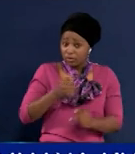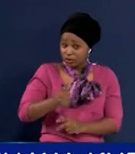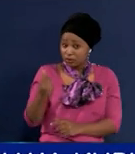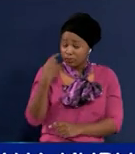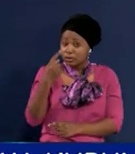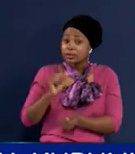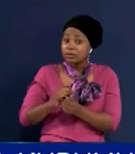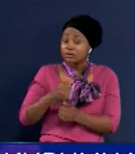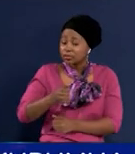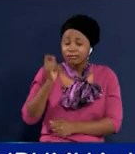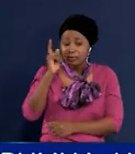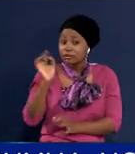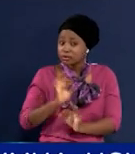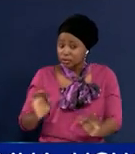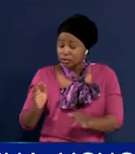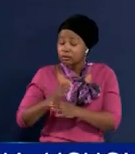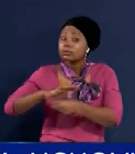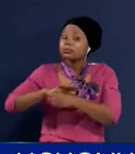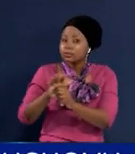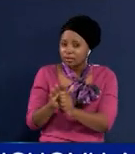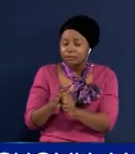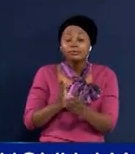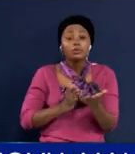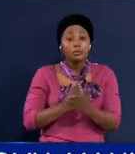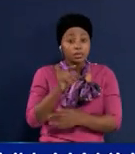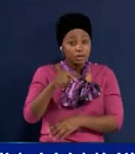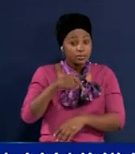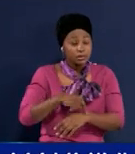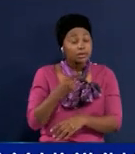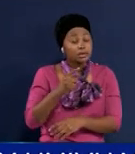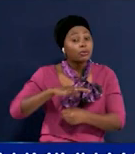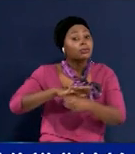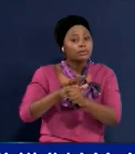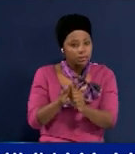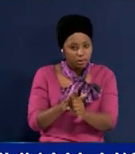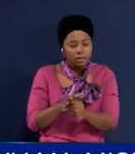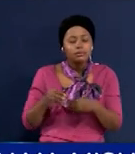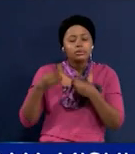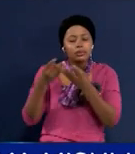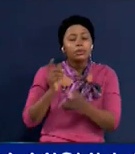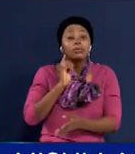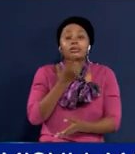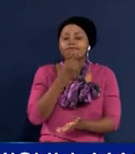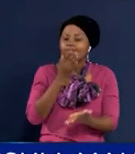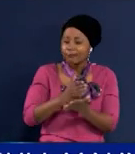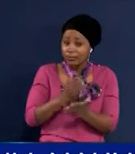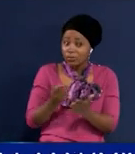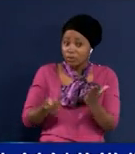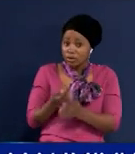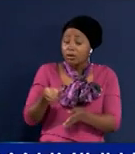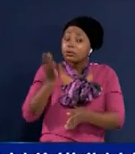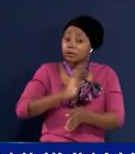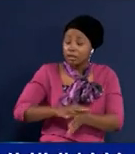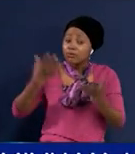kuna kitu ukielewi vizuri kuhusiana na corona. Na kupitia kipindi hiki cha Nini Corona, utapatiwa majibu sahihi kutoka kwa wataalamu wa